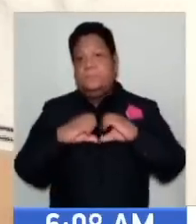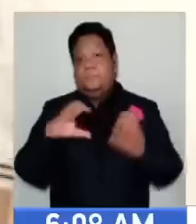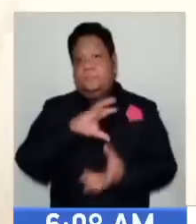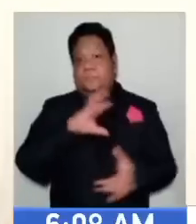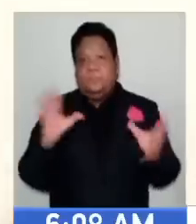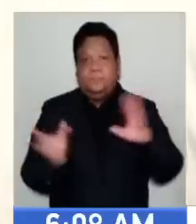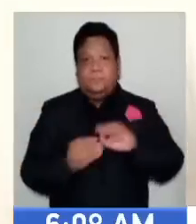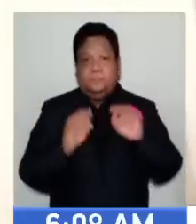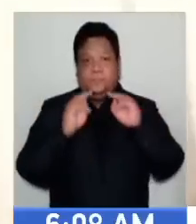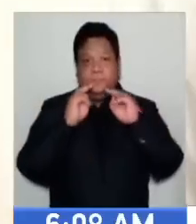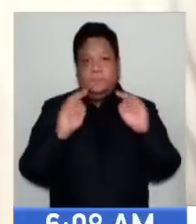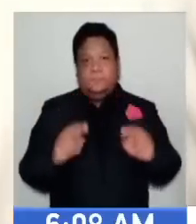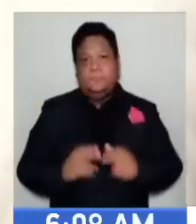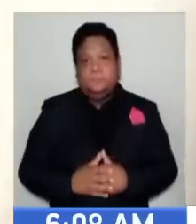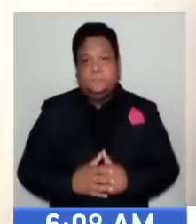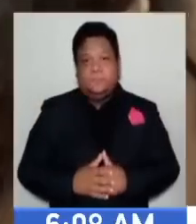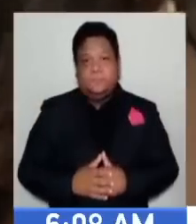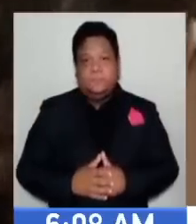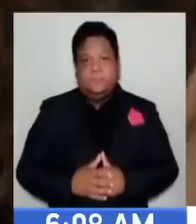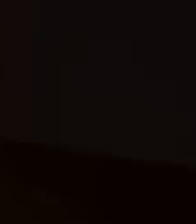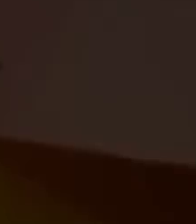GMA Integrated News.